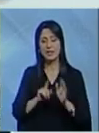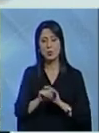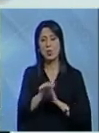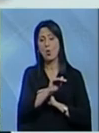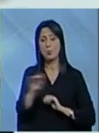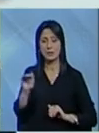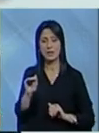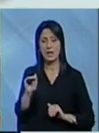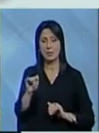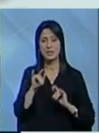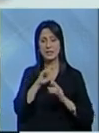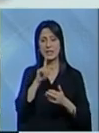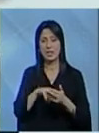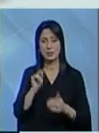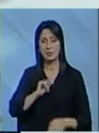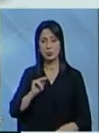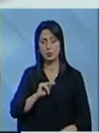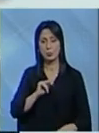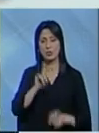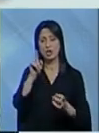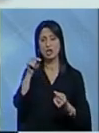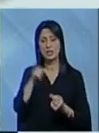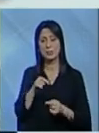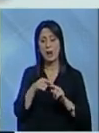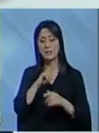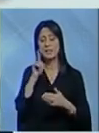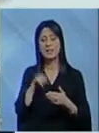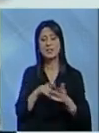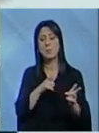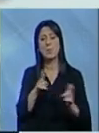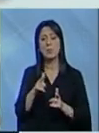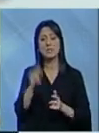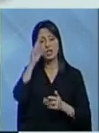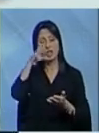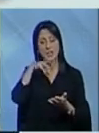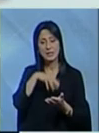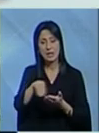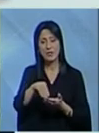უკვე ოფიციალურად ამ საკითხებზე მუშაობას. და შესაბამისად ამ საკითხების მომზადების,